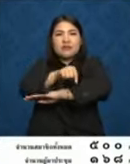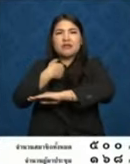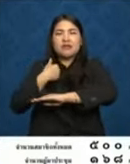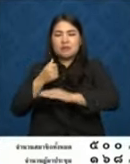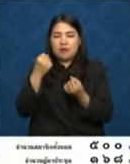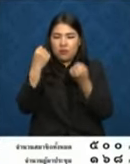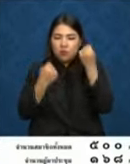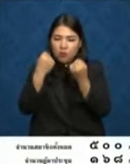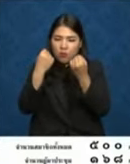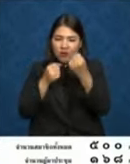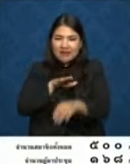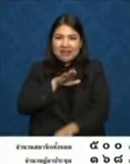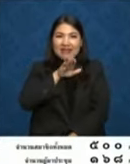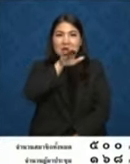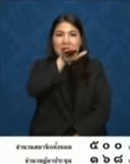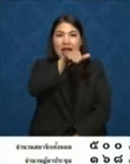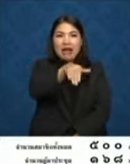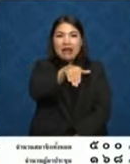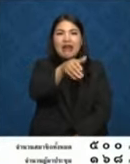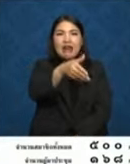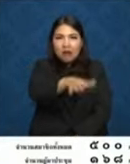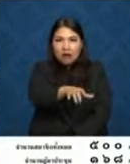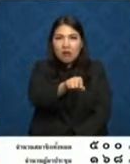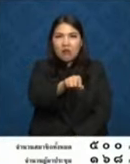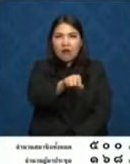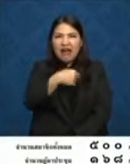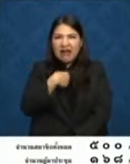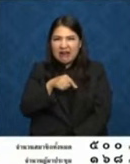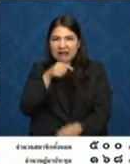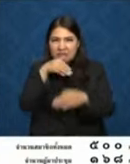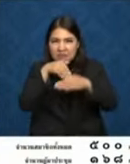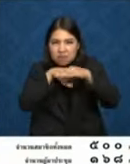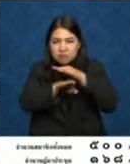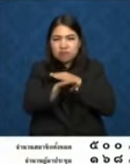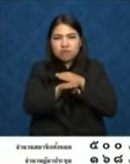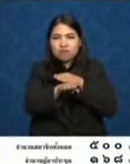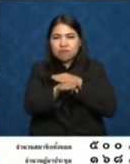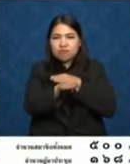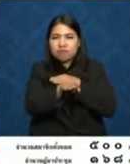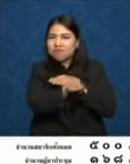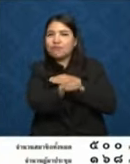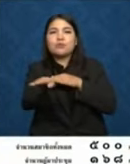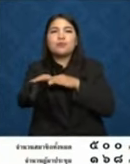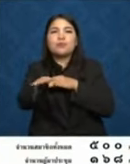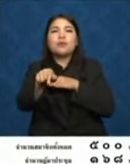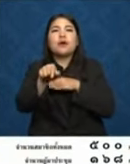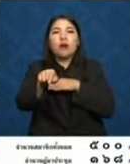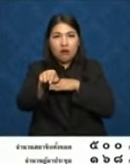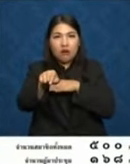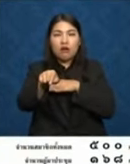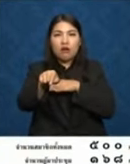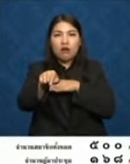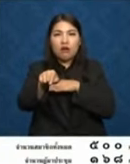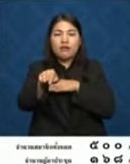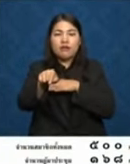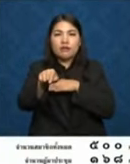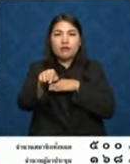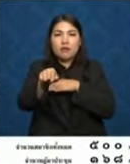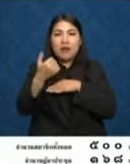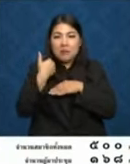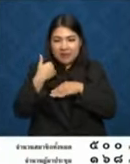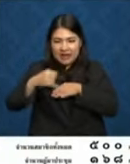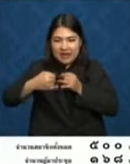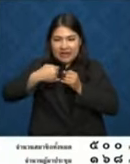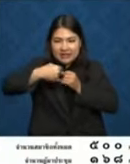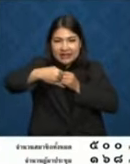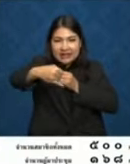ล้วเนี่ยชอบลักไก่นะครับลักไก่เพื่อตัดเข้าเลนจราจรฝั่งตรงข้ามนะครับตรงนี้แม้ว่าจะมีเส้น